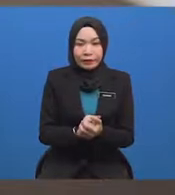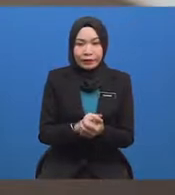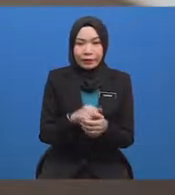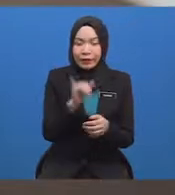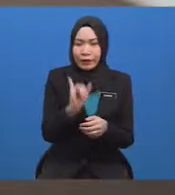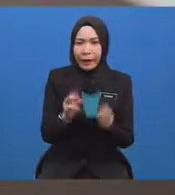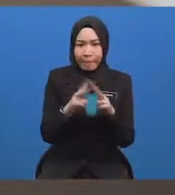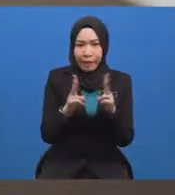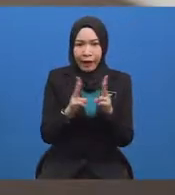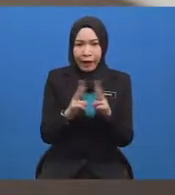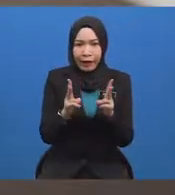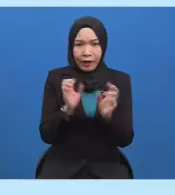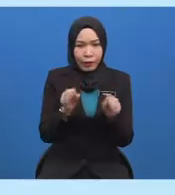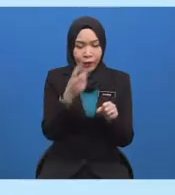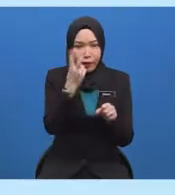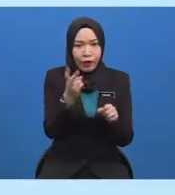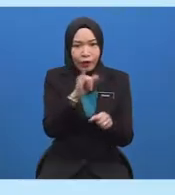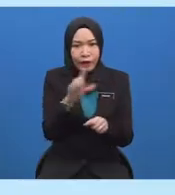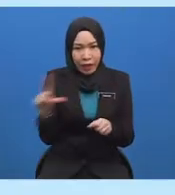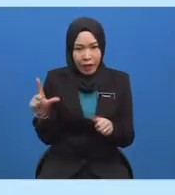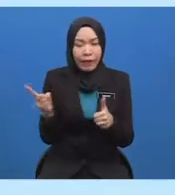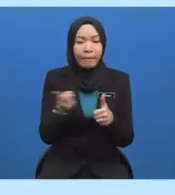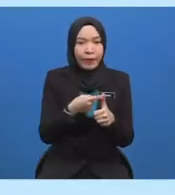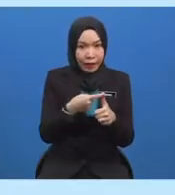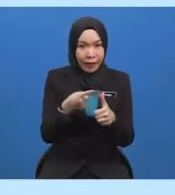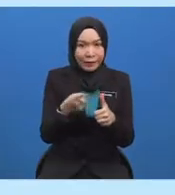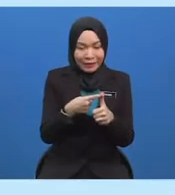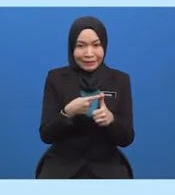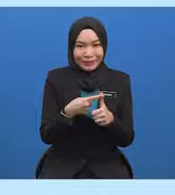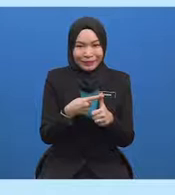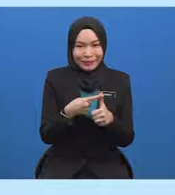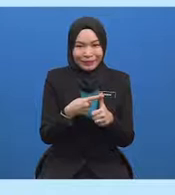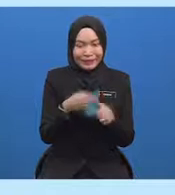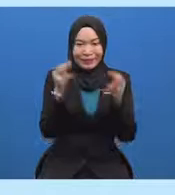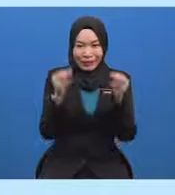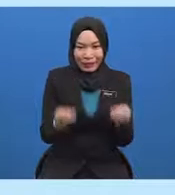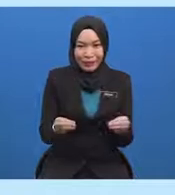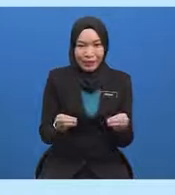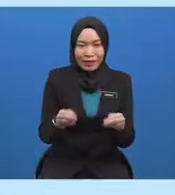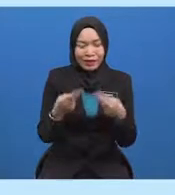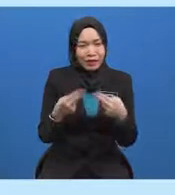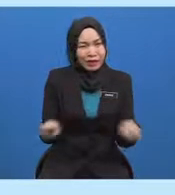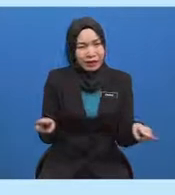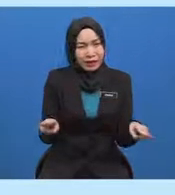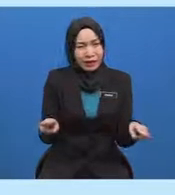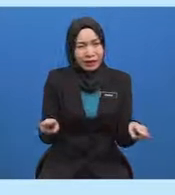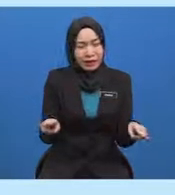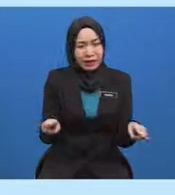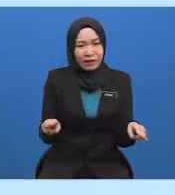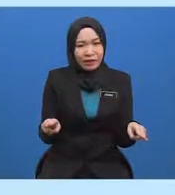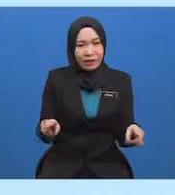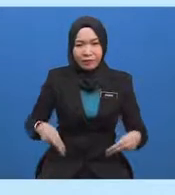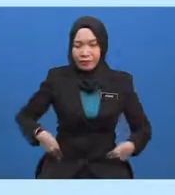paling ketara berlaku ialah yang pertama Manusia kehilangan nyawa akibat